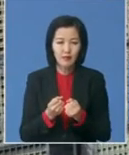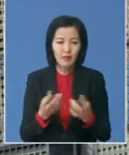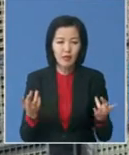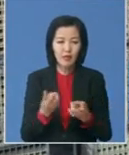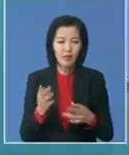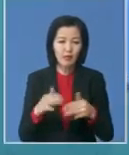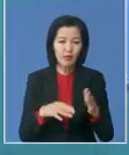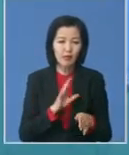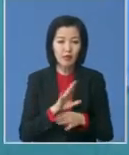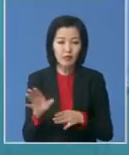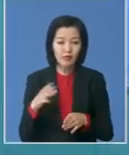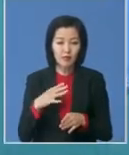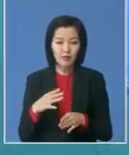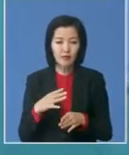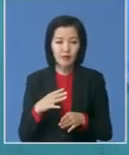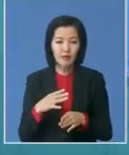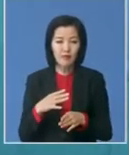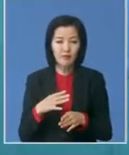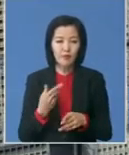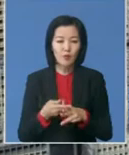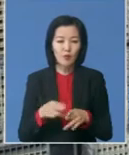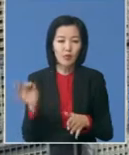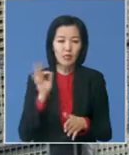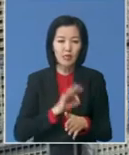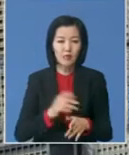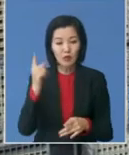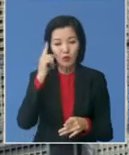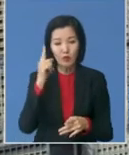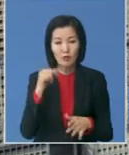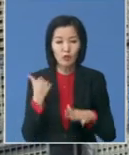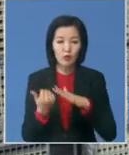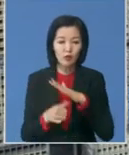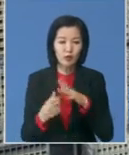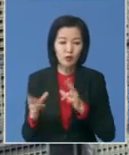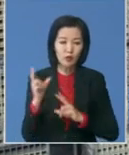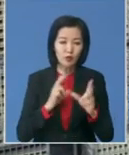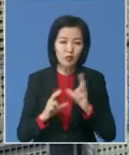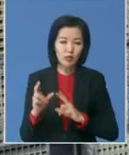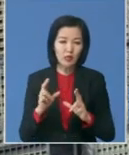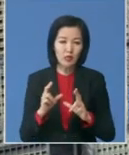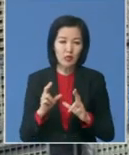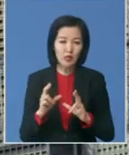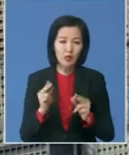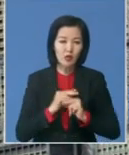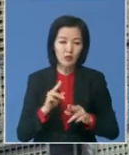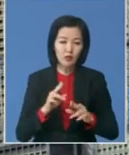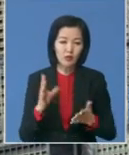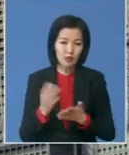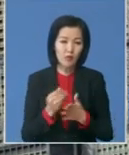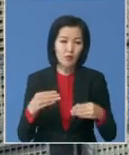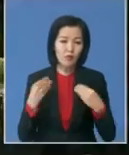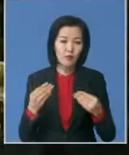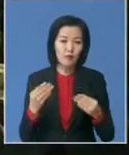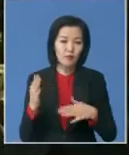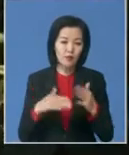материалға передавать етемін специалистерге. Жоба өте тиімді деп ойлаймын, себебі жұмысы жүрген студенттерге жұмыс тауып береді, яғни практикадан